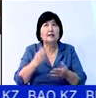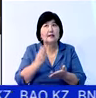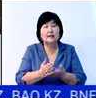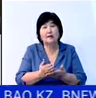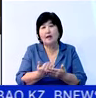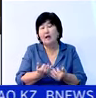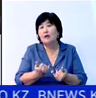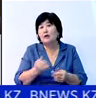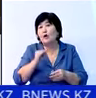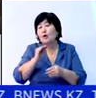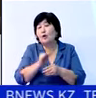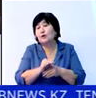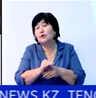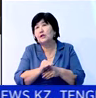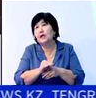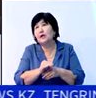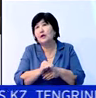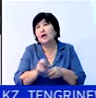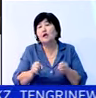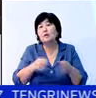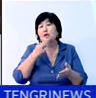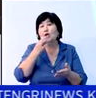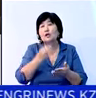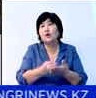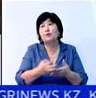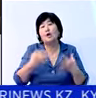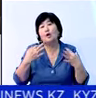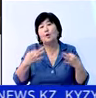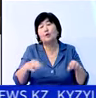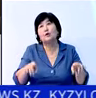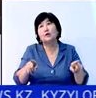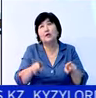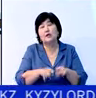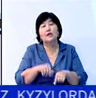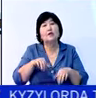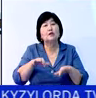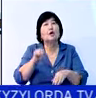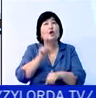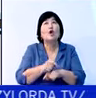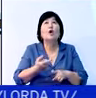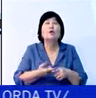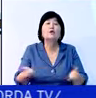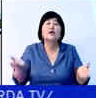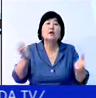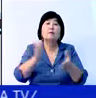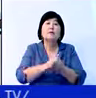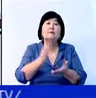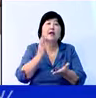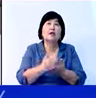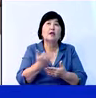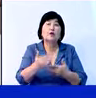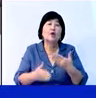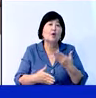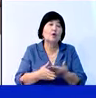тәртібімен татуласуына байланысты қылмыстық жауаптықтан босатылсын, қылмыстық іс өндірістен тоқтатылсын. Осылайша бітімге келу үшін медиаторлардың